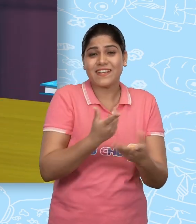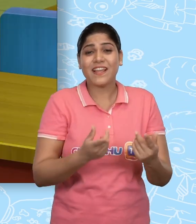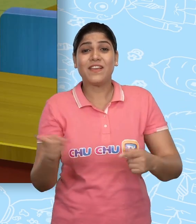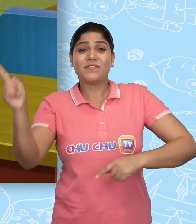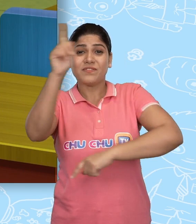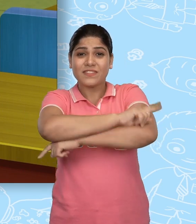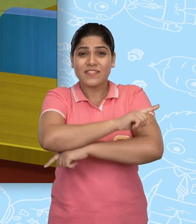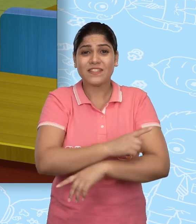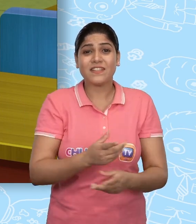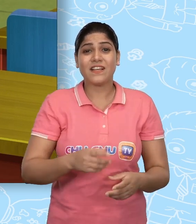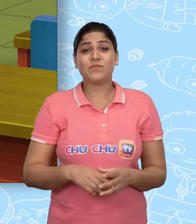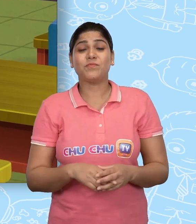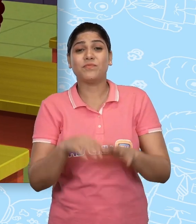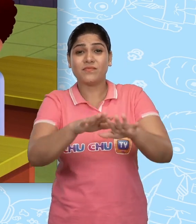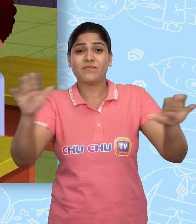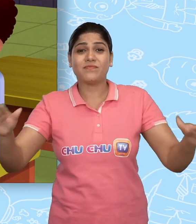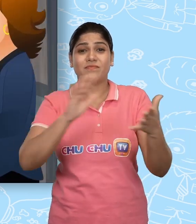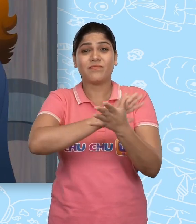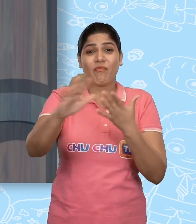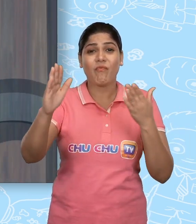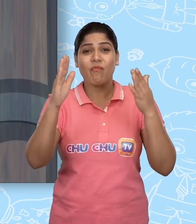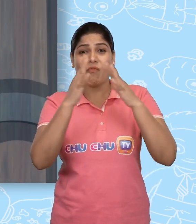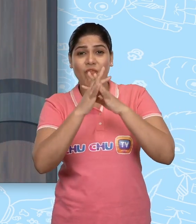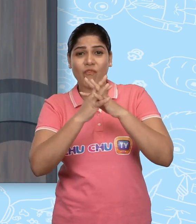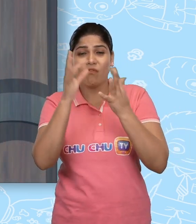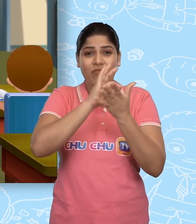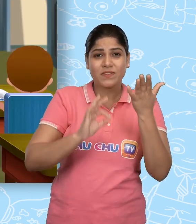मिस डोरोथी ने उस दिन बच्चों को होमवर्क दिया।